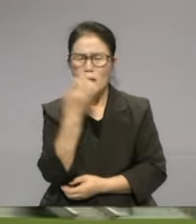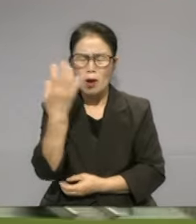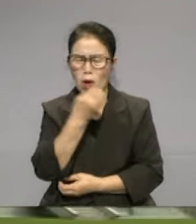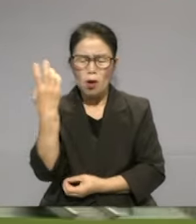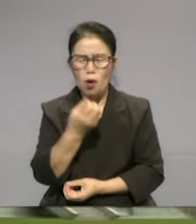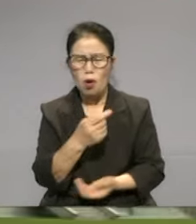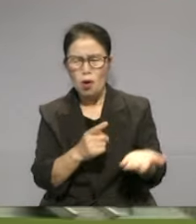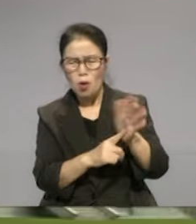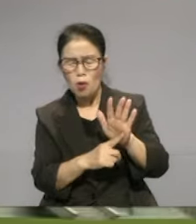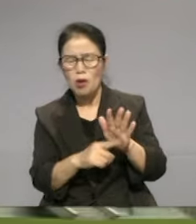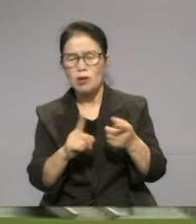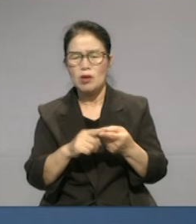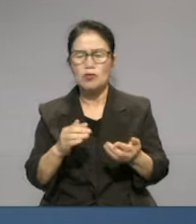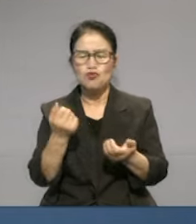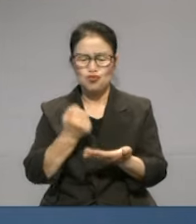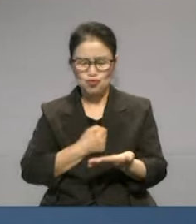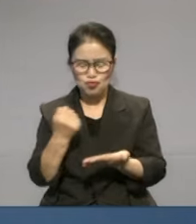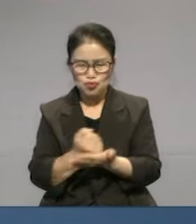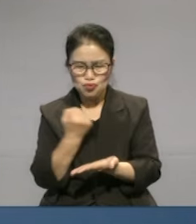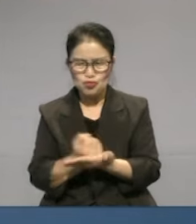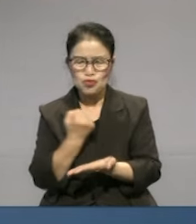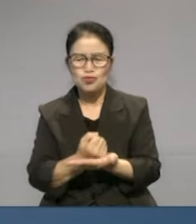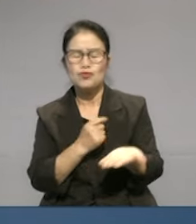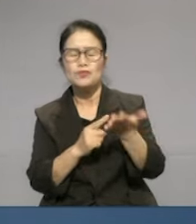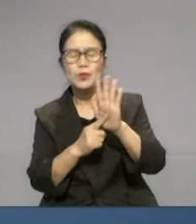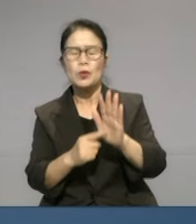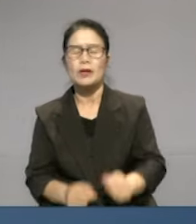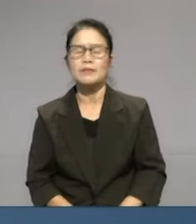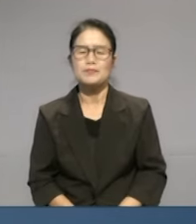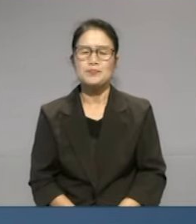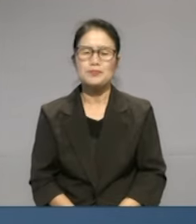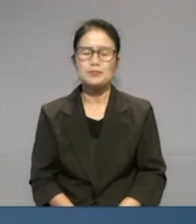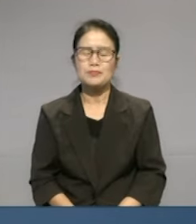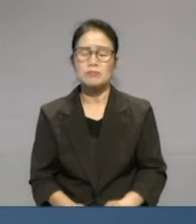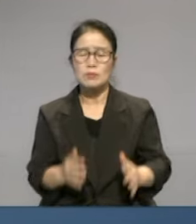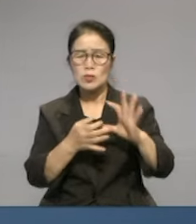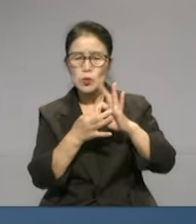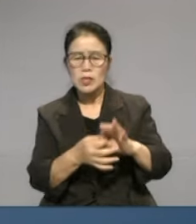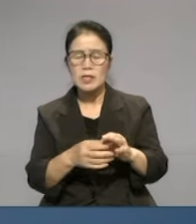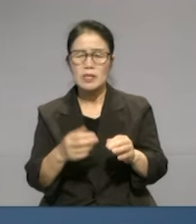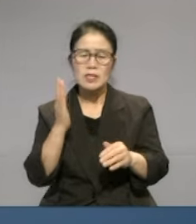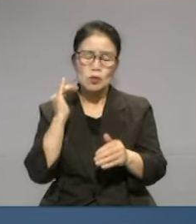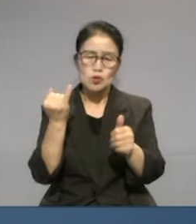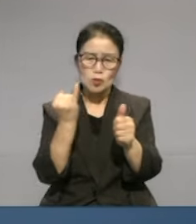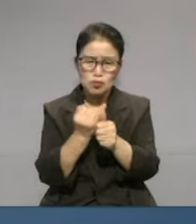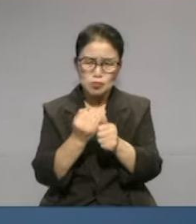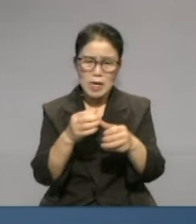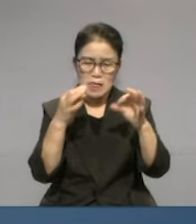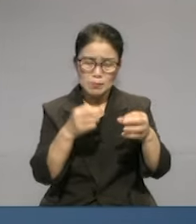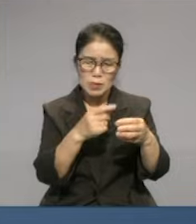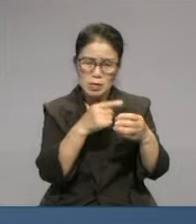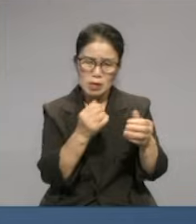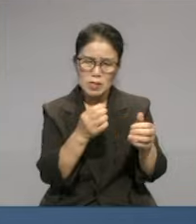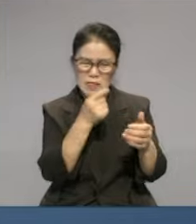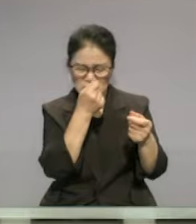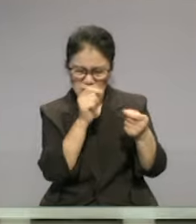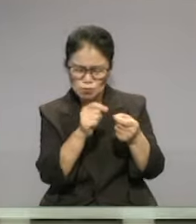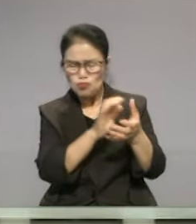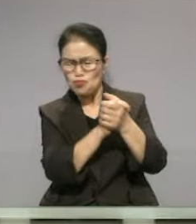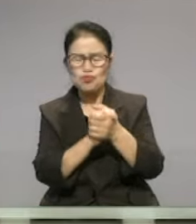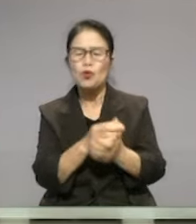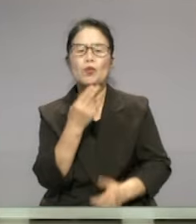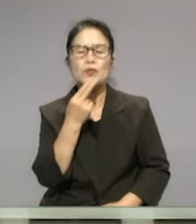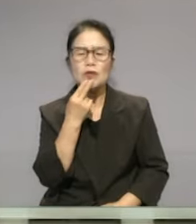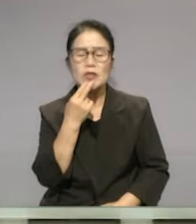유감을 표한다고 밝혔습니다 언론 공지를 통해 대통령 부부가 김대남과의 친분이 전혀 없음을 밝힌다면